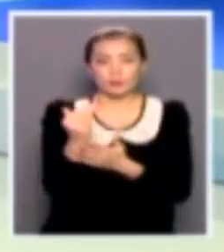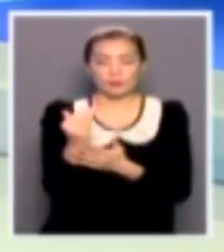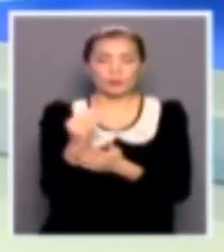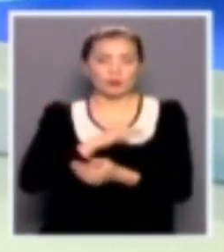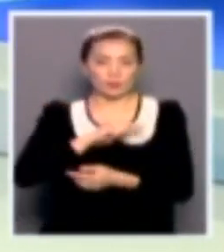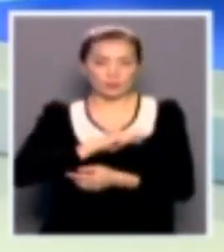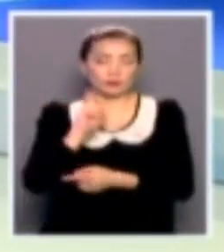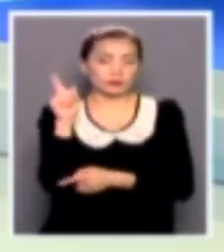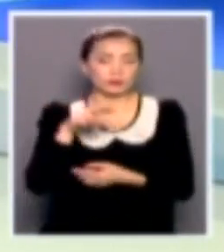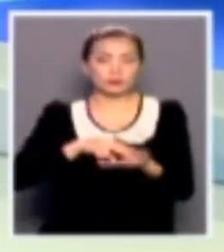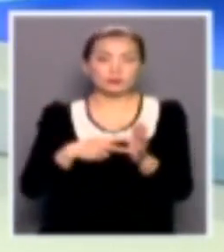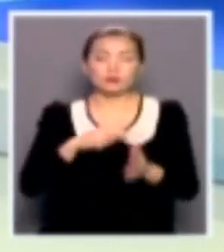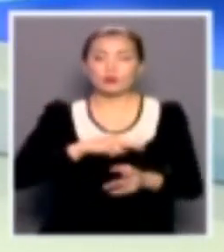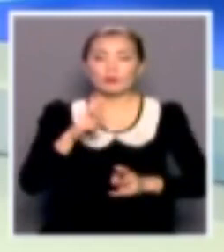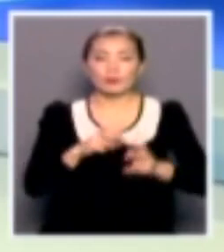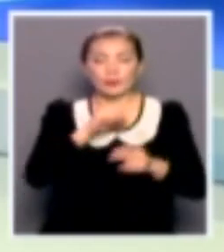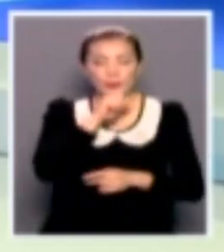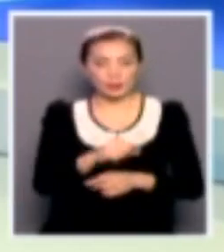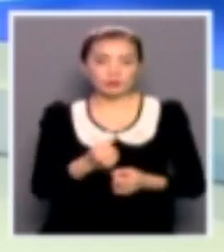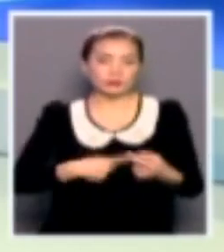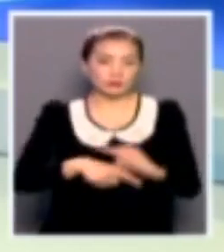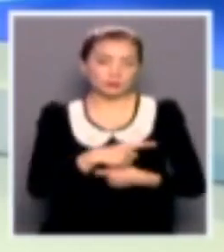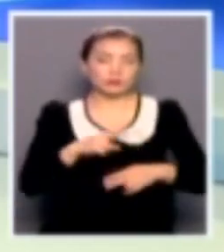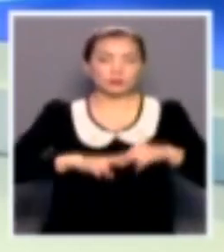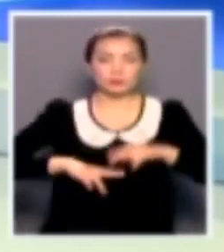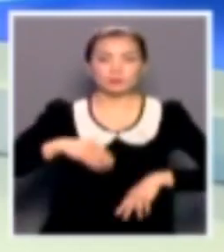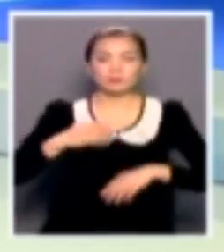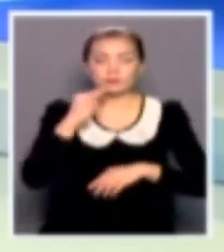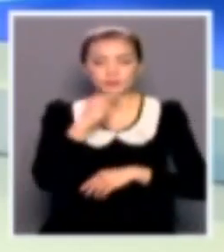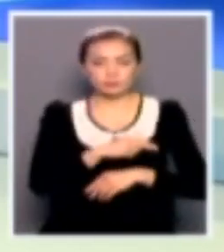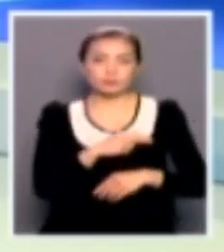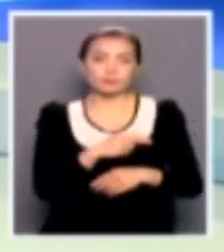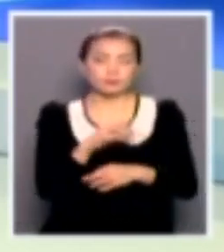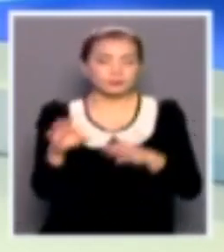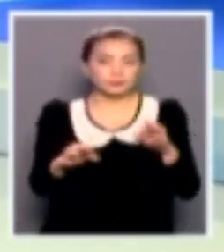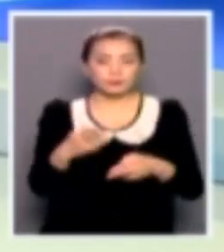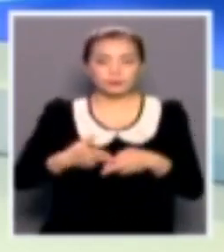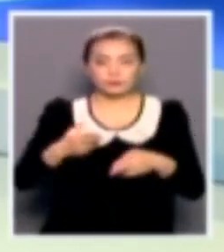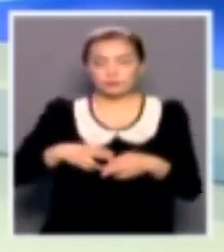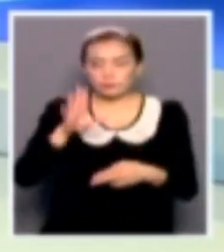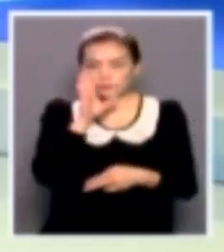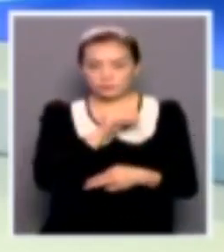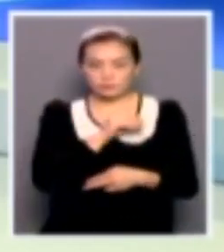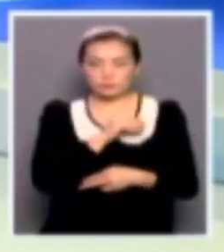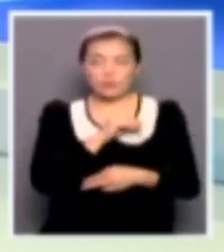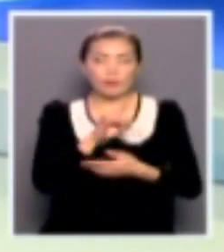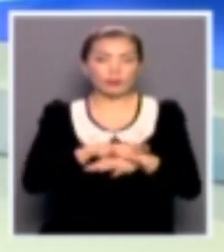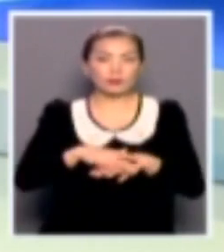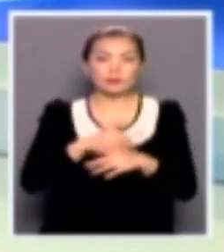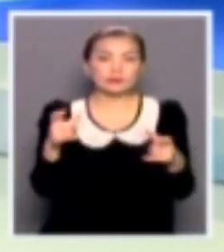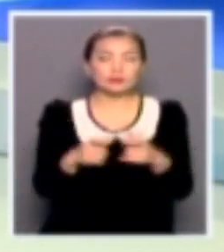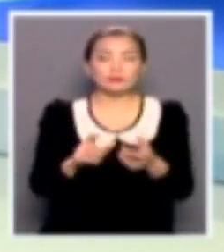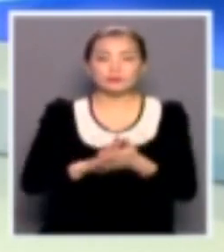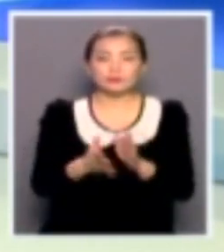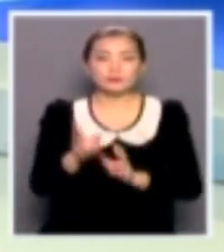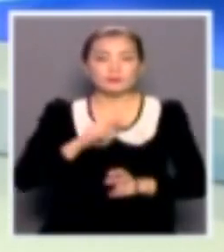көрсеткіш. Инновациялық технологиялардың арқасында кәсіпорын құрылыс саласын сапалы кескіндемелермен қамтамасыз етуде. Елдегі карантин